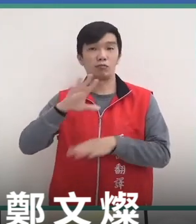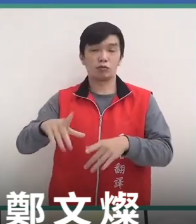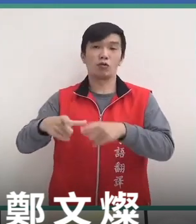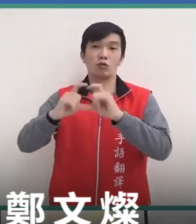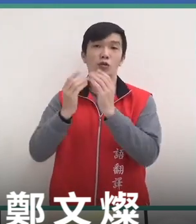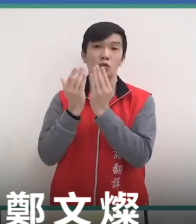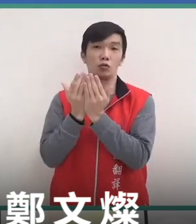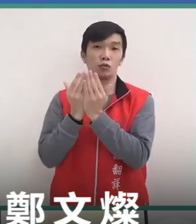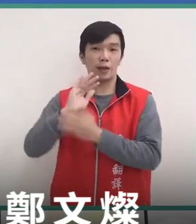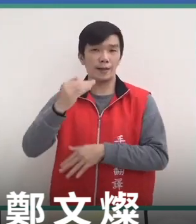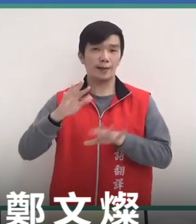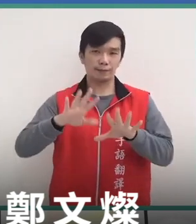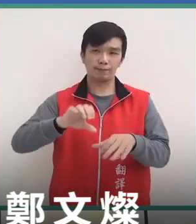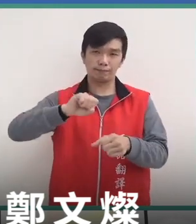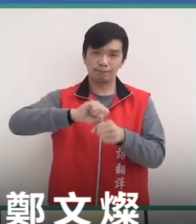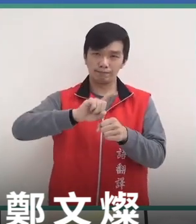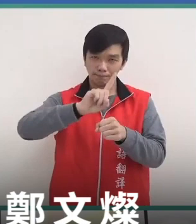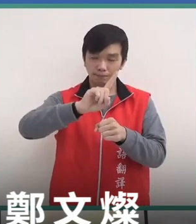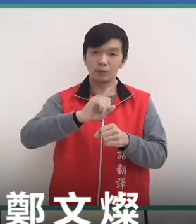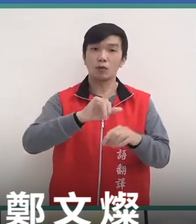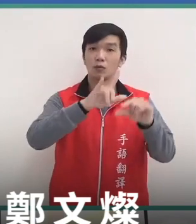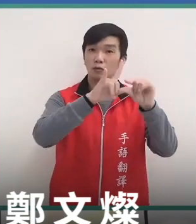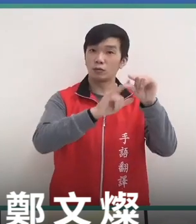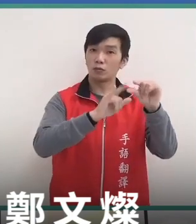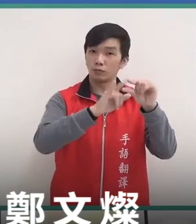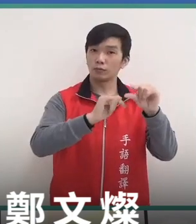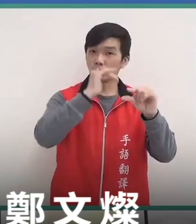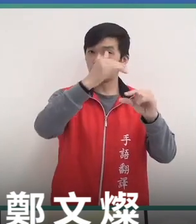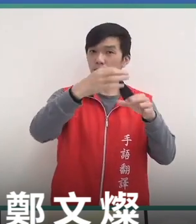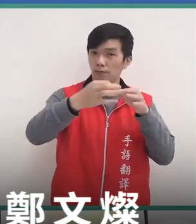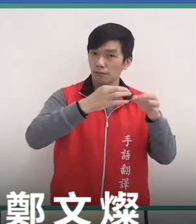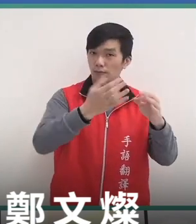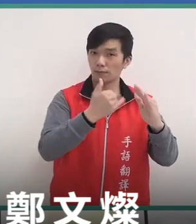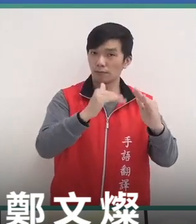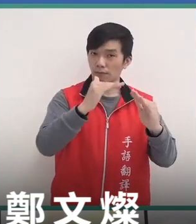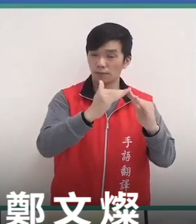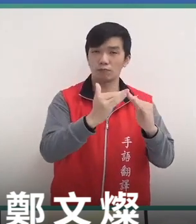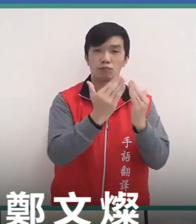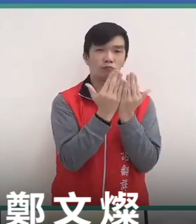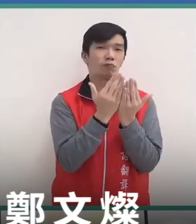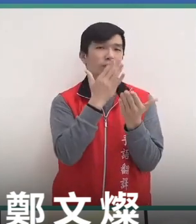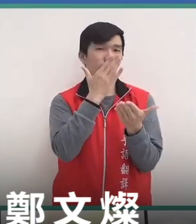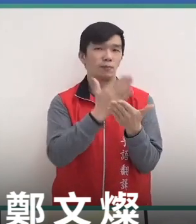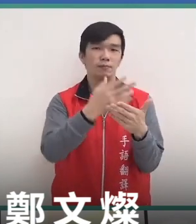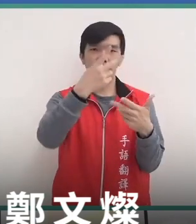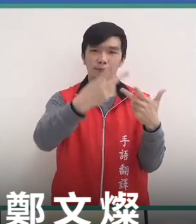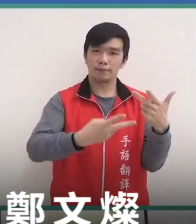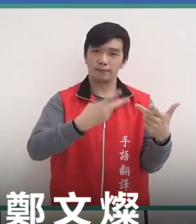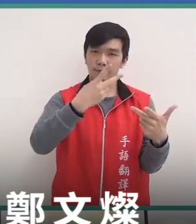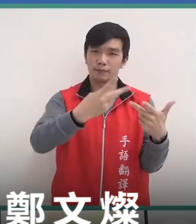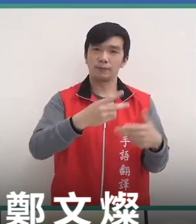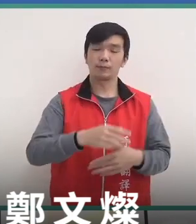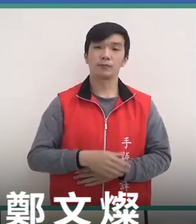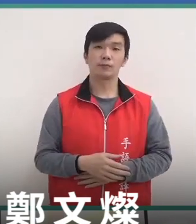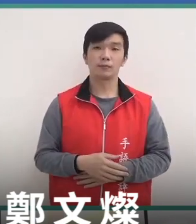所中立高商，那么停课14天。那信义国小